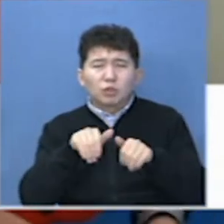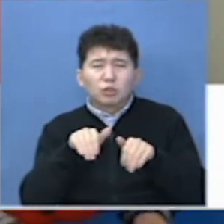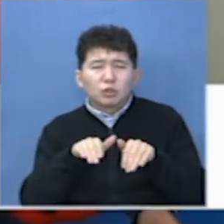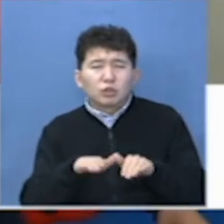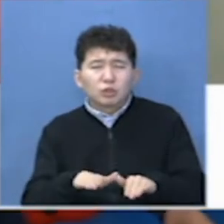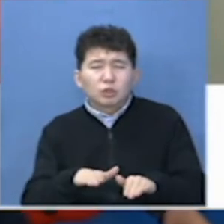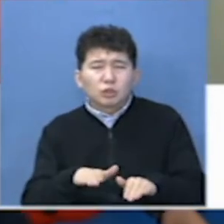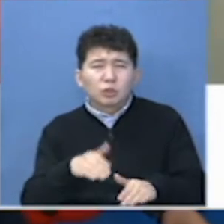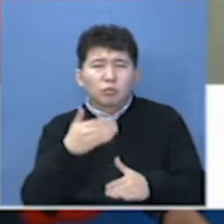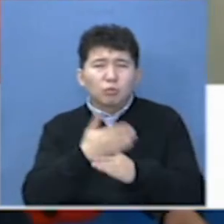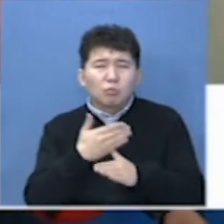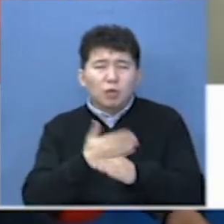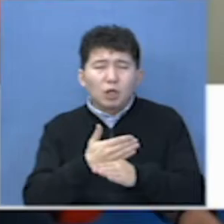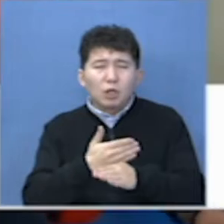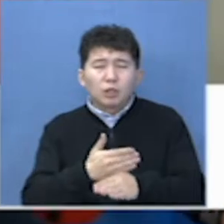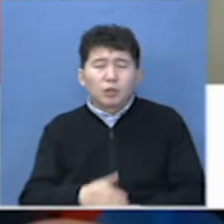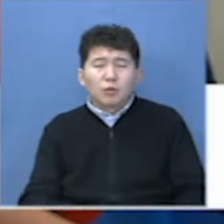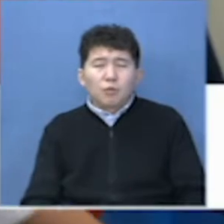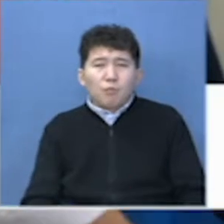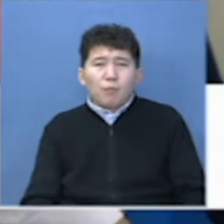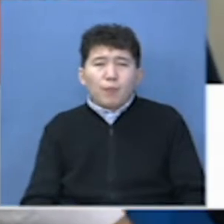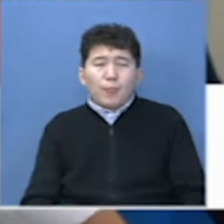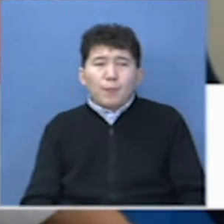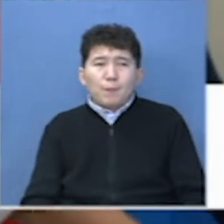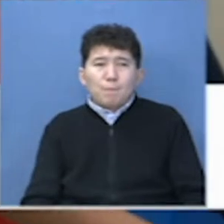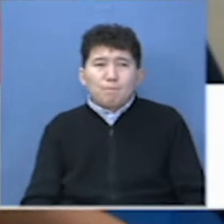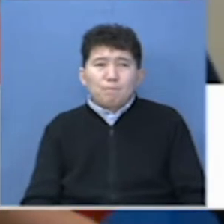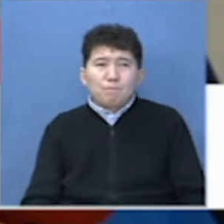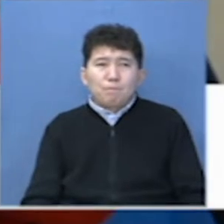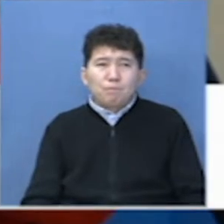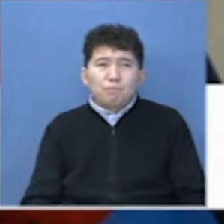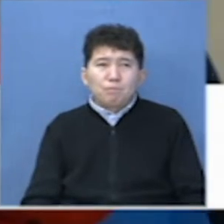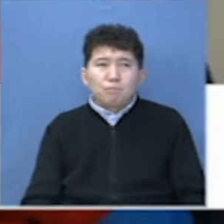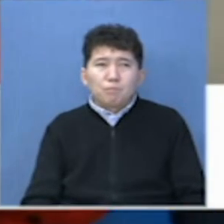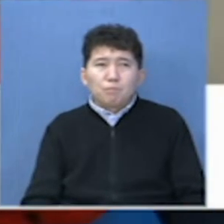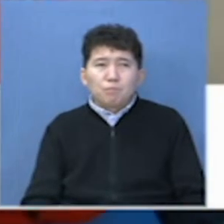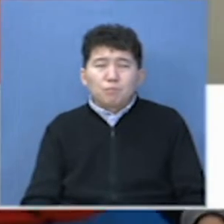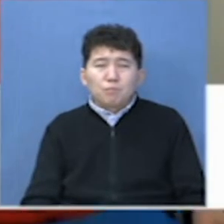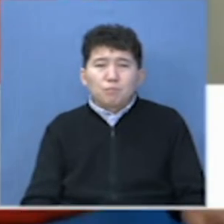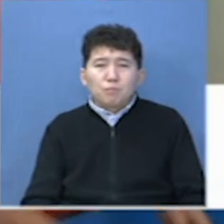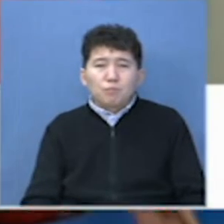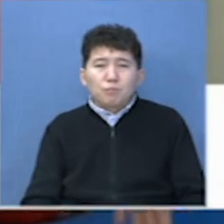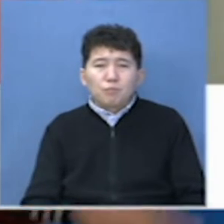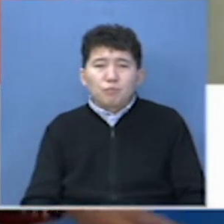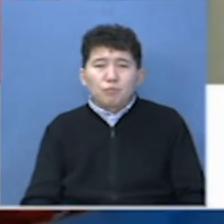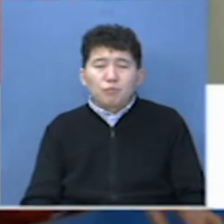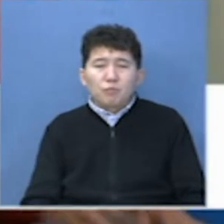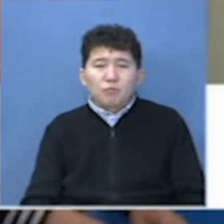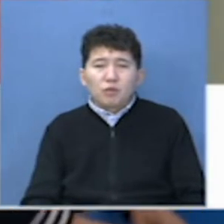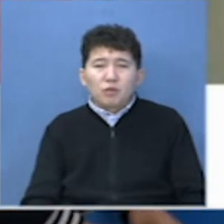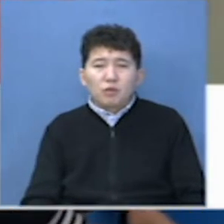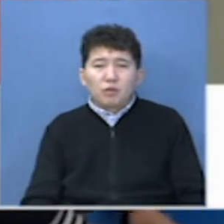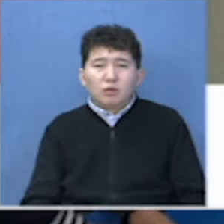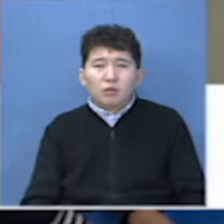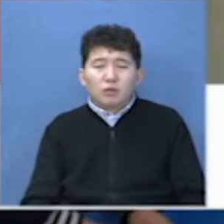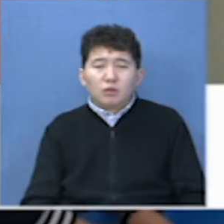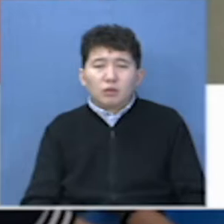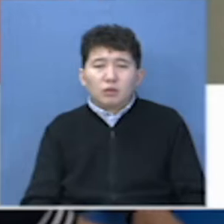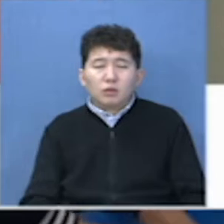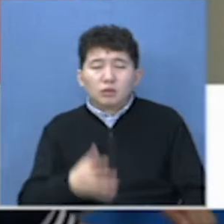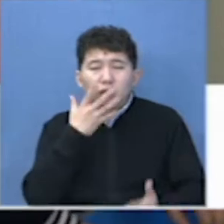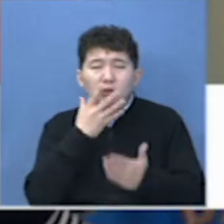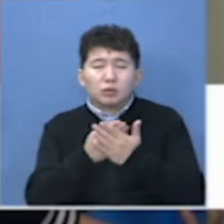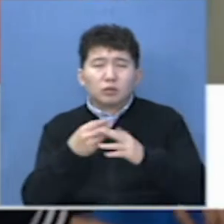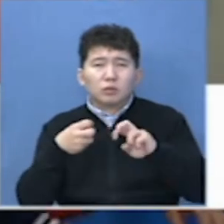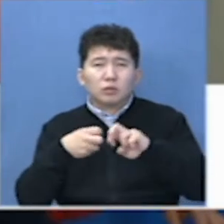Бірақ өкінішке қарай, халық арасында психологқа психикалық ауытқулары бар адамдар ғана барады деген түсінік қалыптасқан. Дегенмен өз